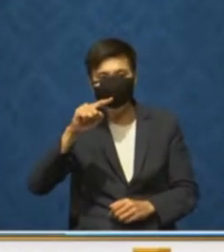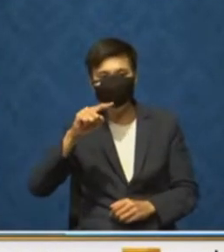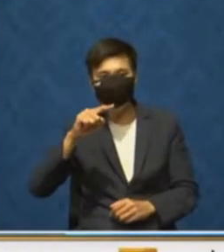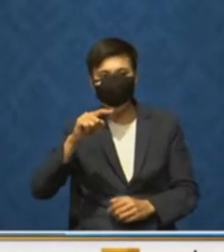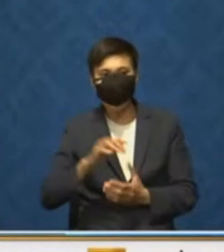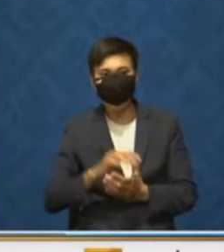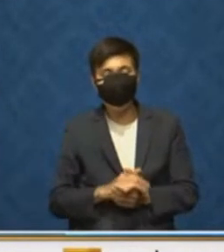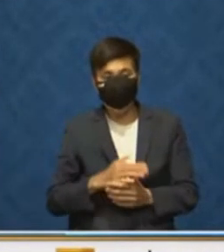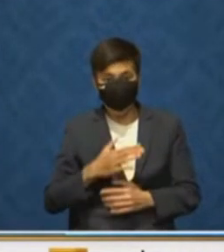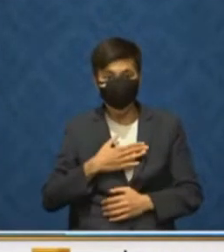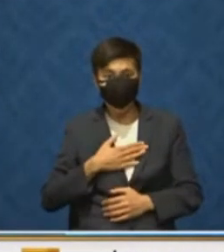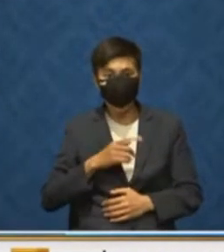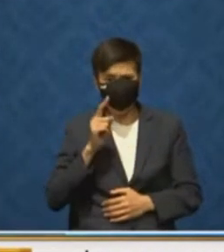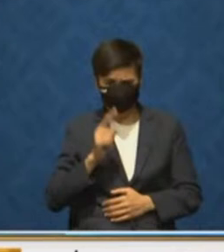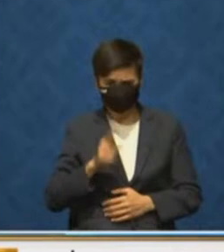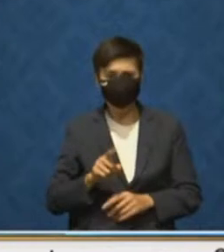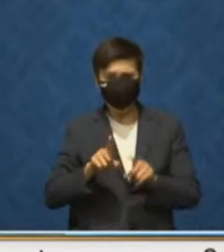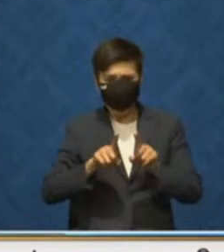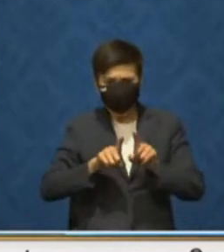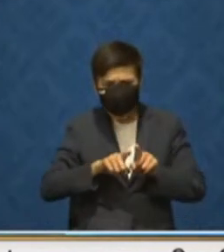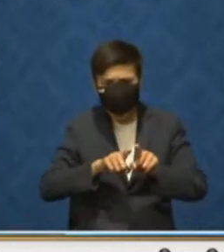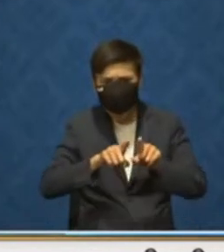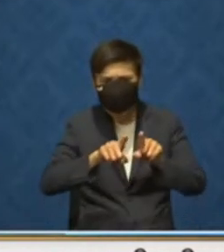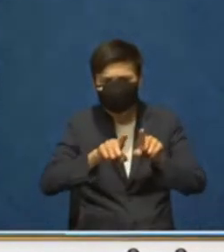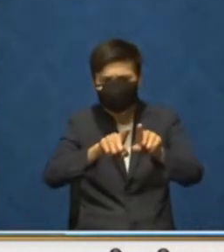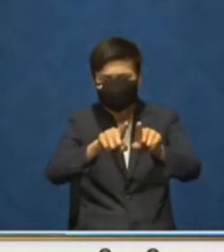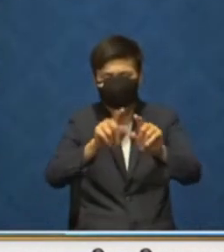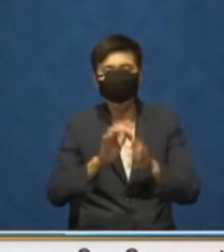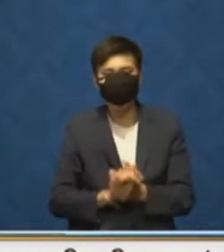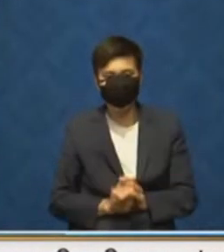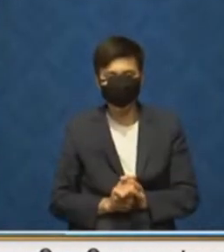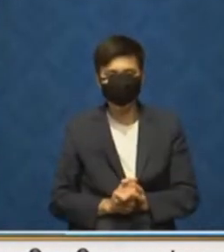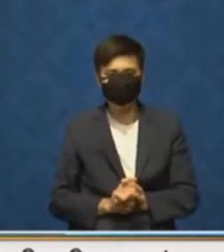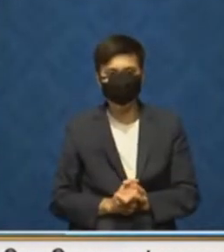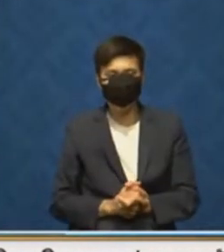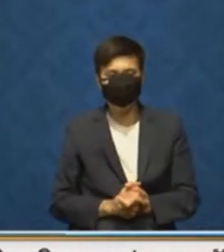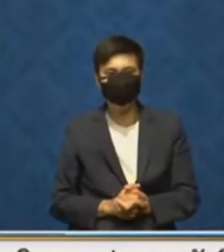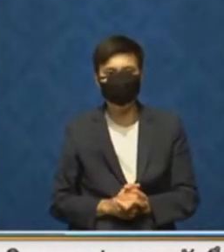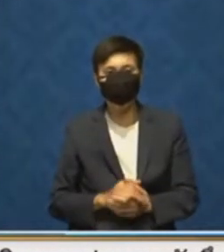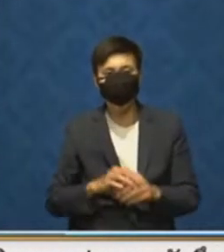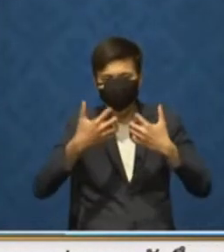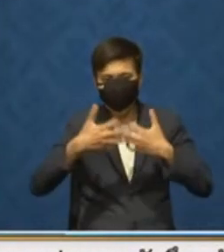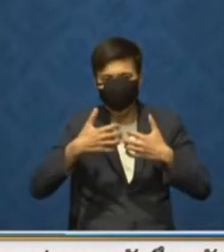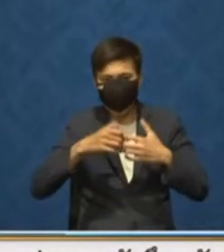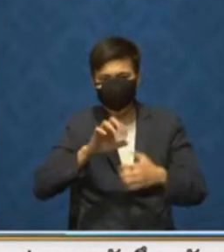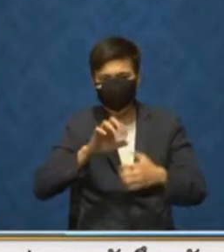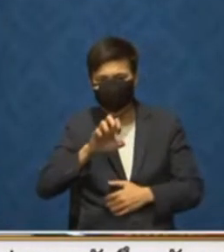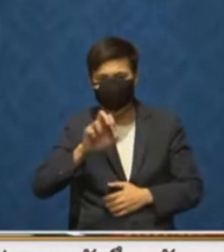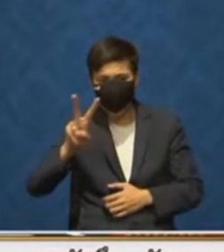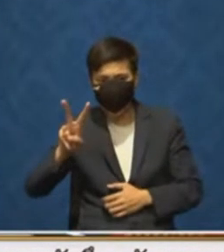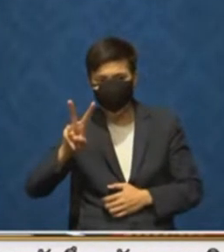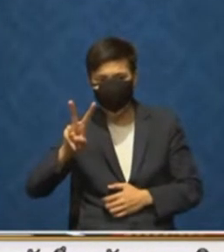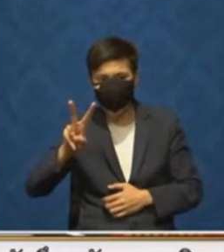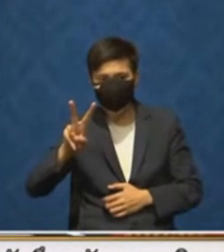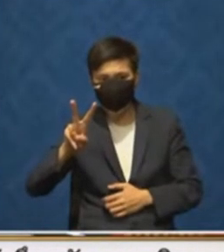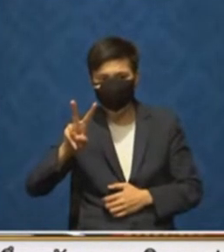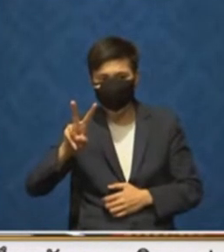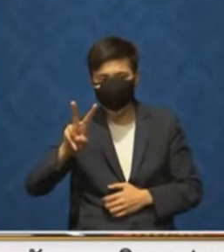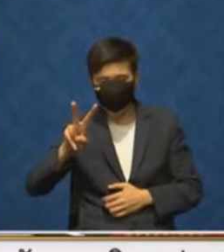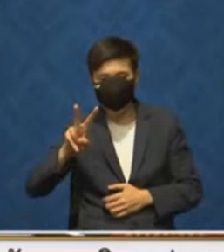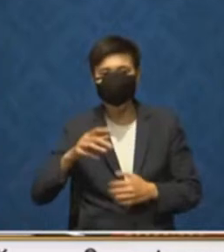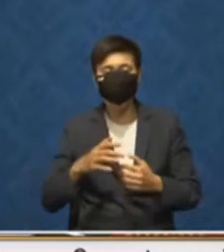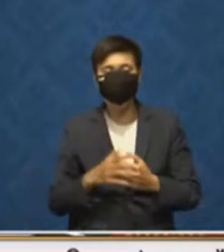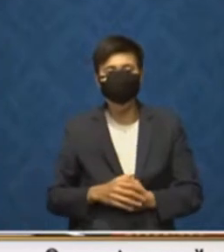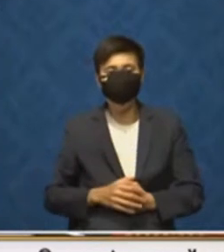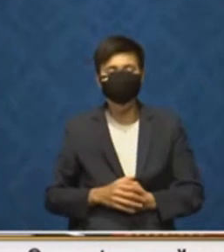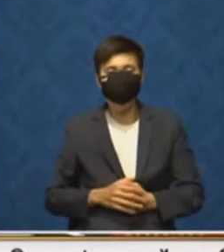ไล่กวดเขาต่างหากครับแล้วจริงๆหัวใจของอุตสาหกรรม EVนานาถ้ารู้เรื่องซะหน่อยเนี่ยอุตสาหกรรมของของอุตสาหกรรมหัว